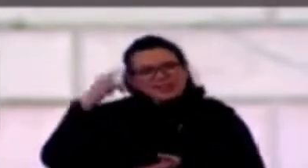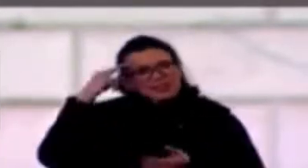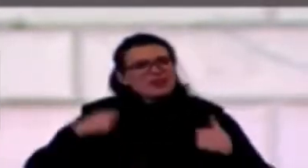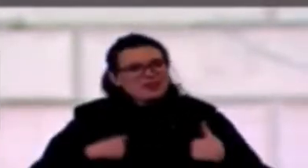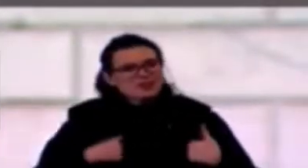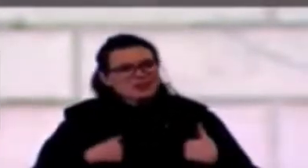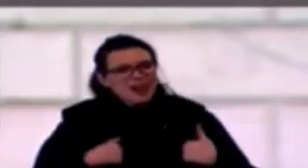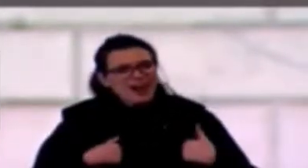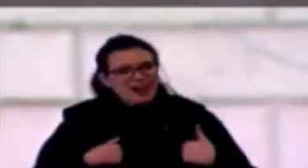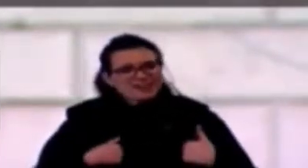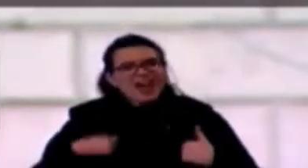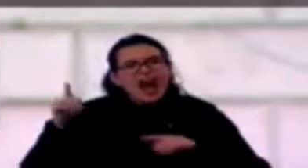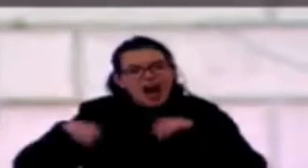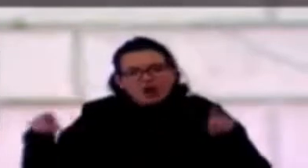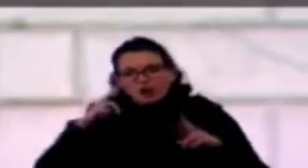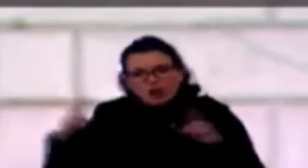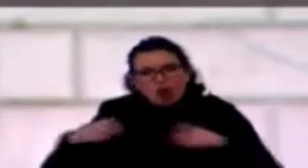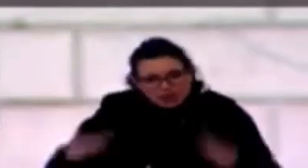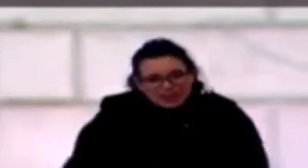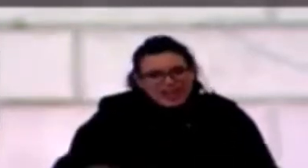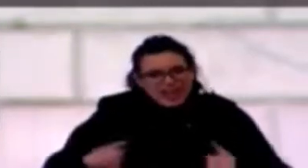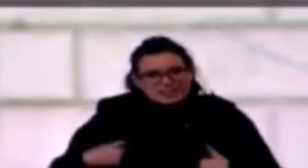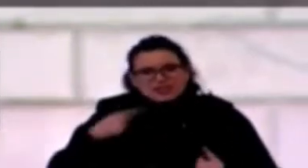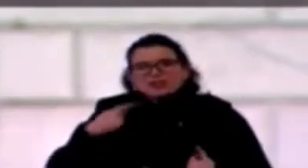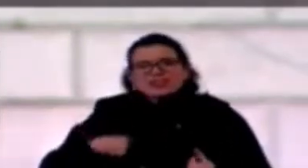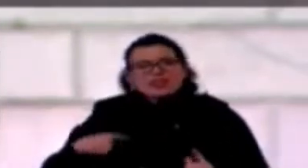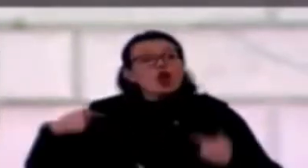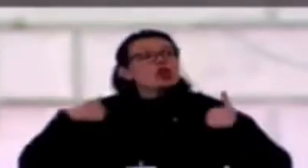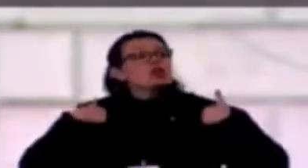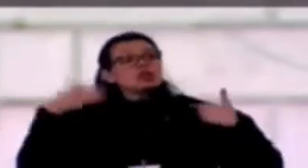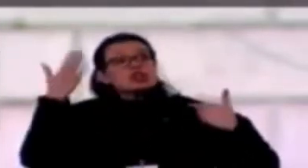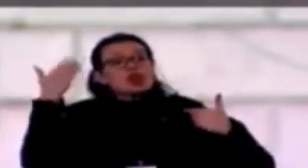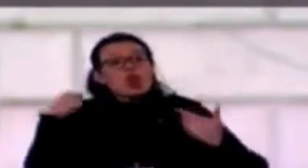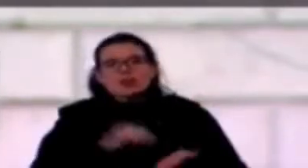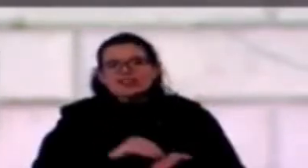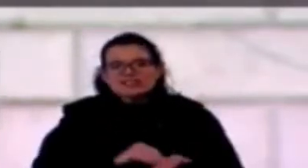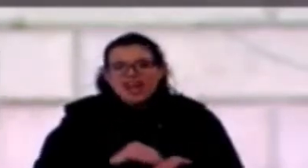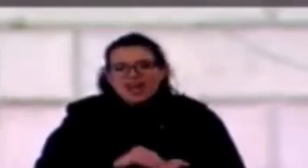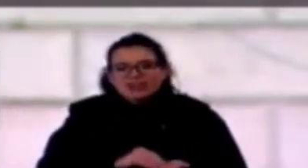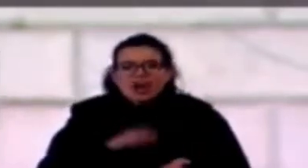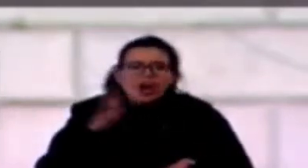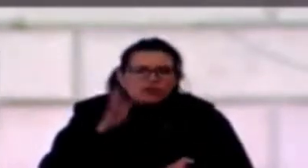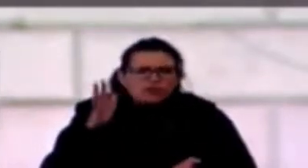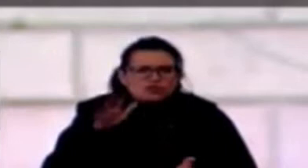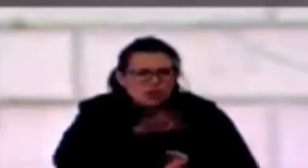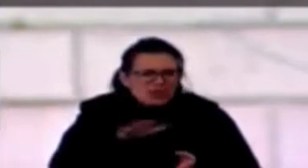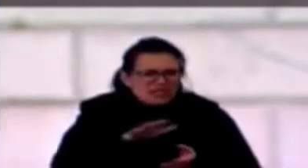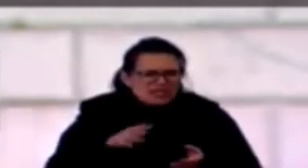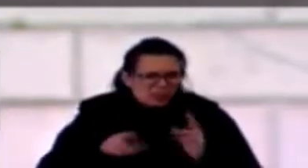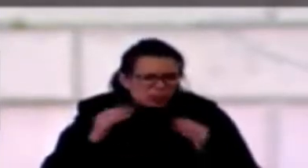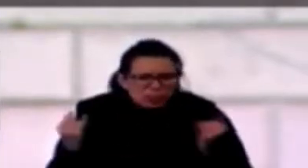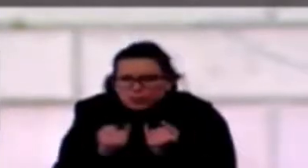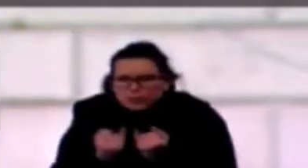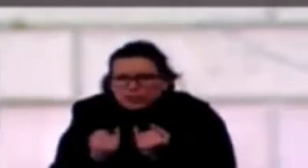lì a Piazza Farnese. Non me ne ero accorto, c'era una piazza più piccola di questa, ma evidentemente quel incontro